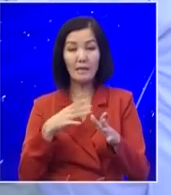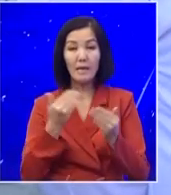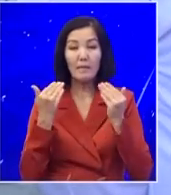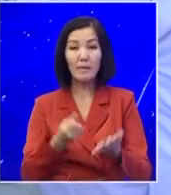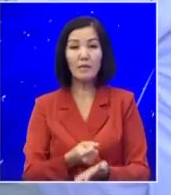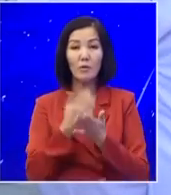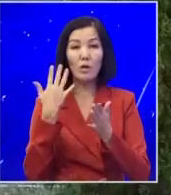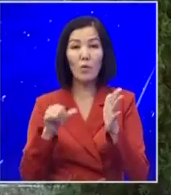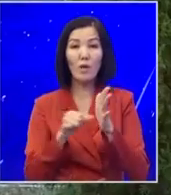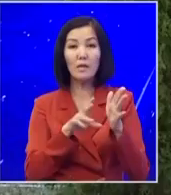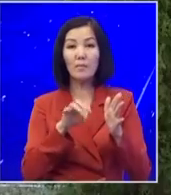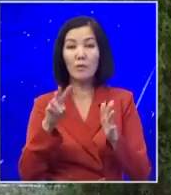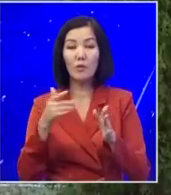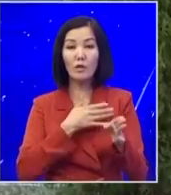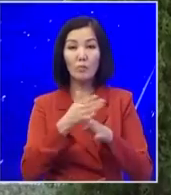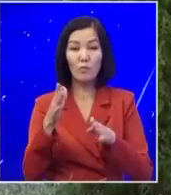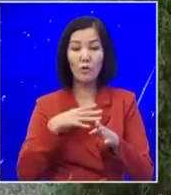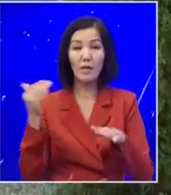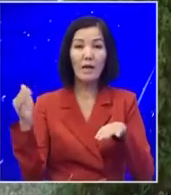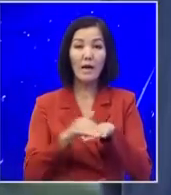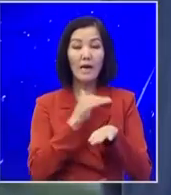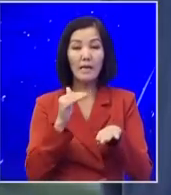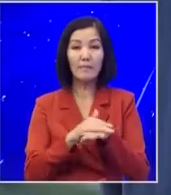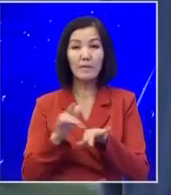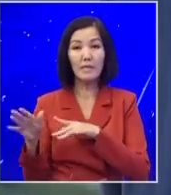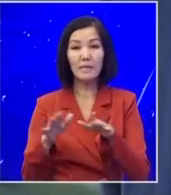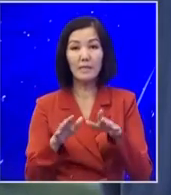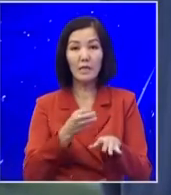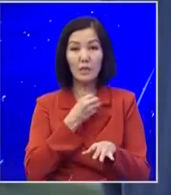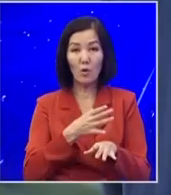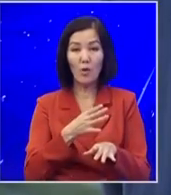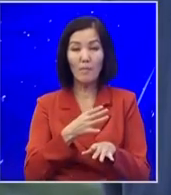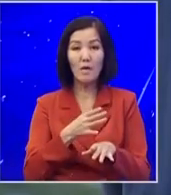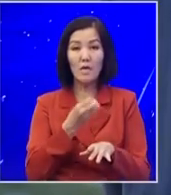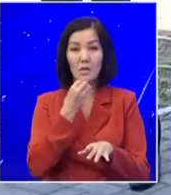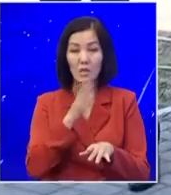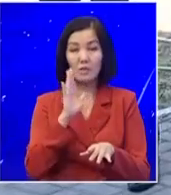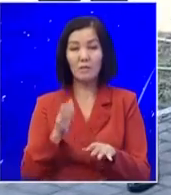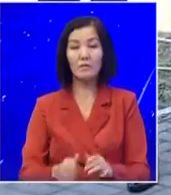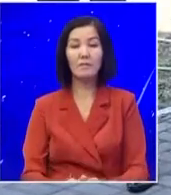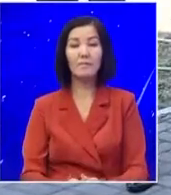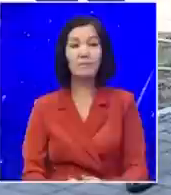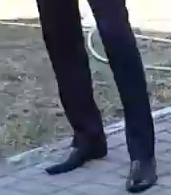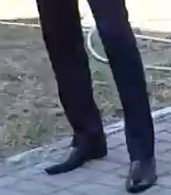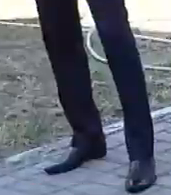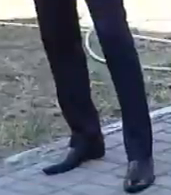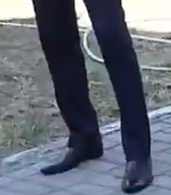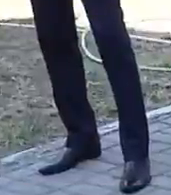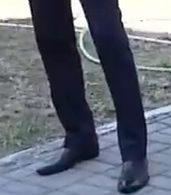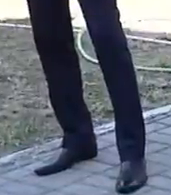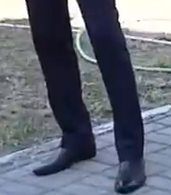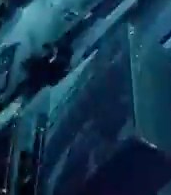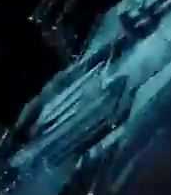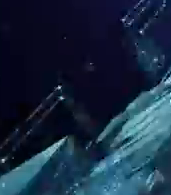демеушілікке 56 миллион теңге бөлінгенін айтады. Қайырымды істе қайыр бар. Медет Жұмабай, Мадина Несіпбек, Жайық Құрманбаев, Жетісу